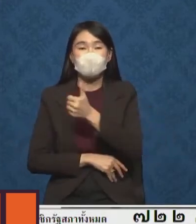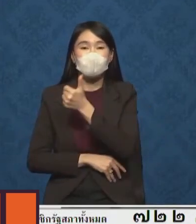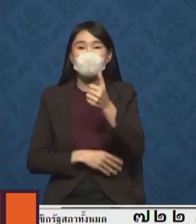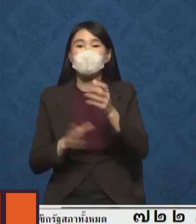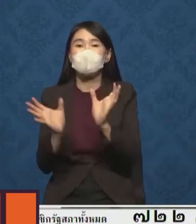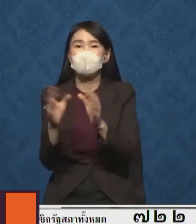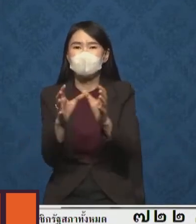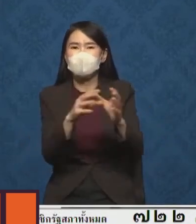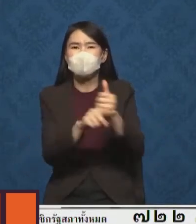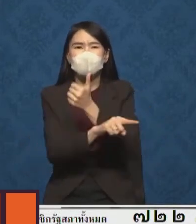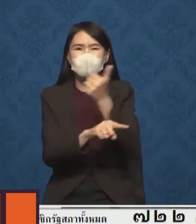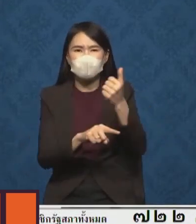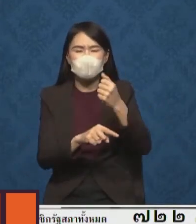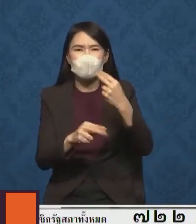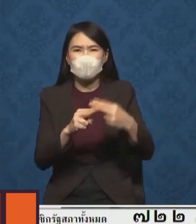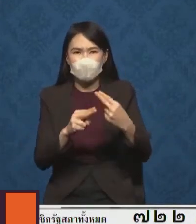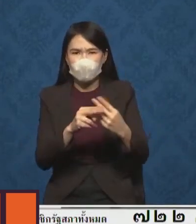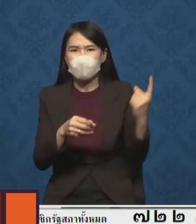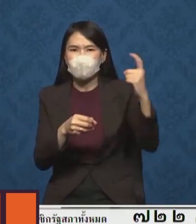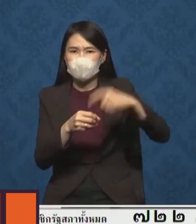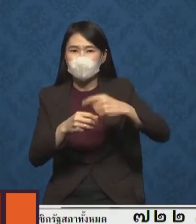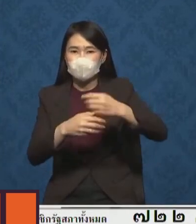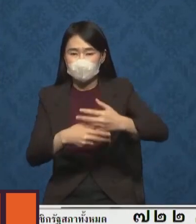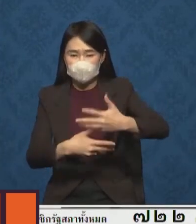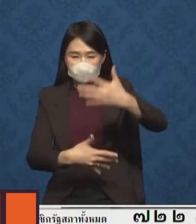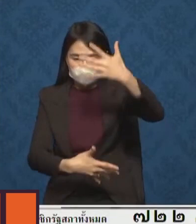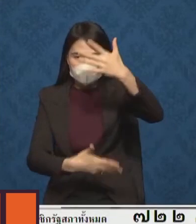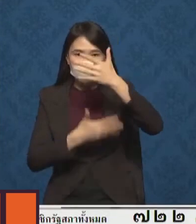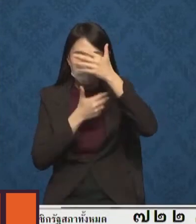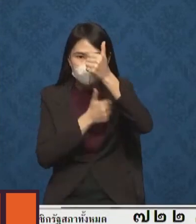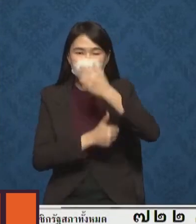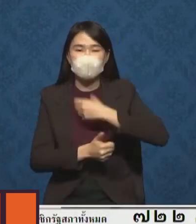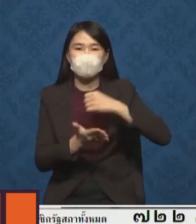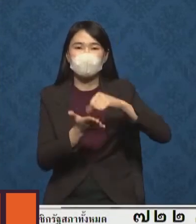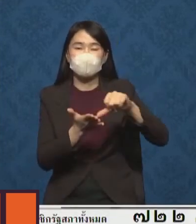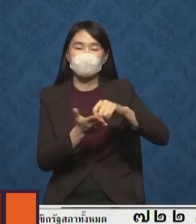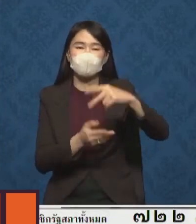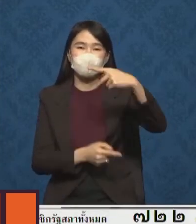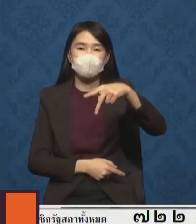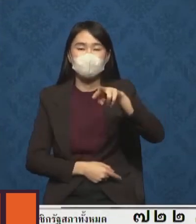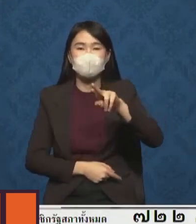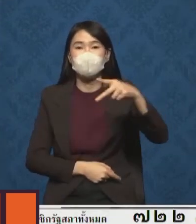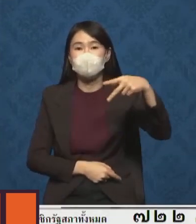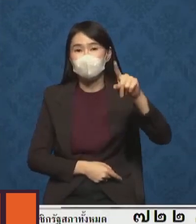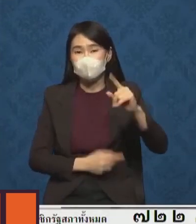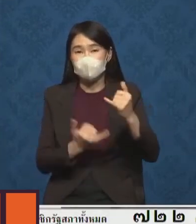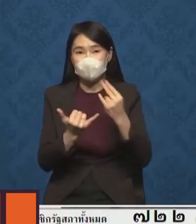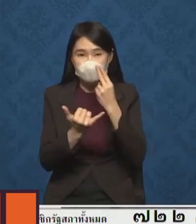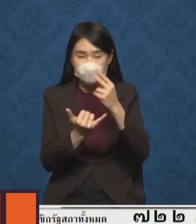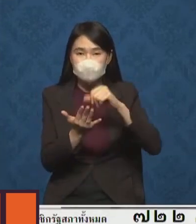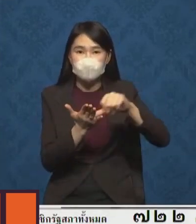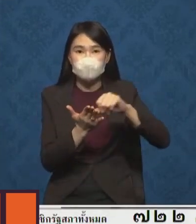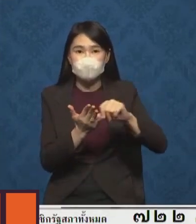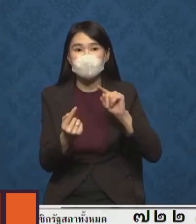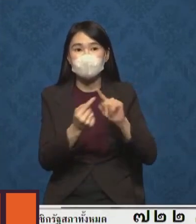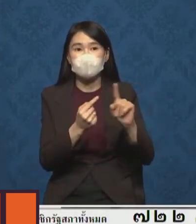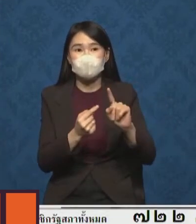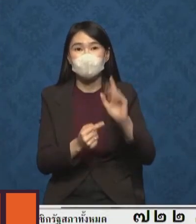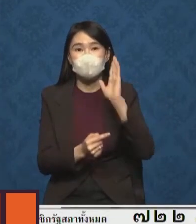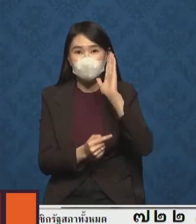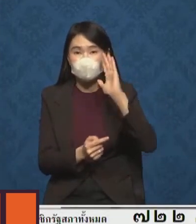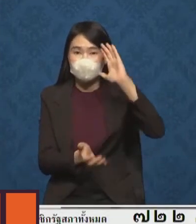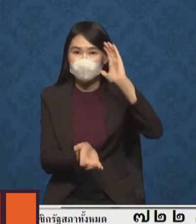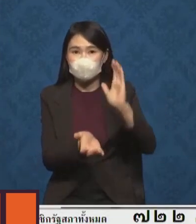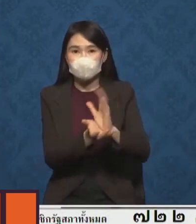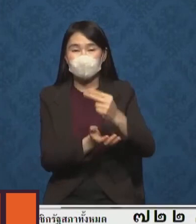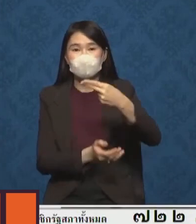าติและพักกมือกึ ๆที่ไดรวมลงชื่อในร่างแ้ไข Priceร ปอฉบับนี้กับ managing อ pięk Certainly gosh.